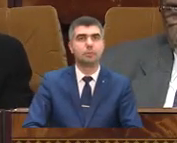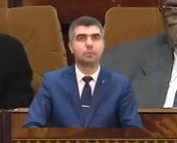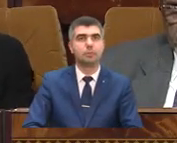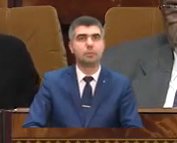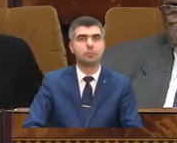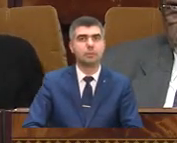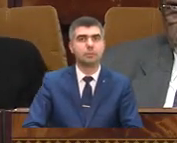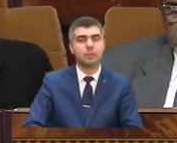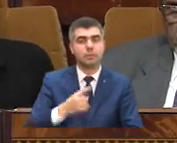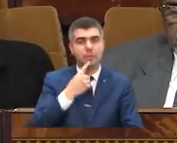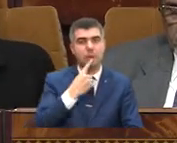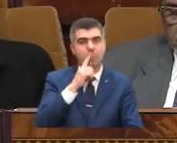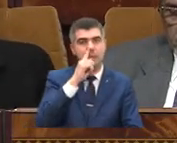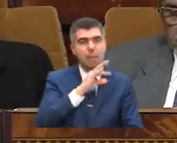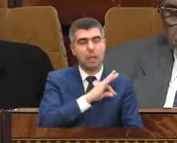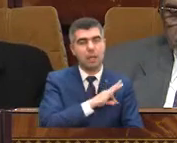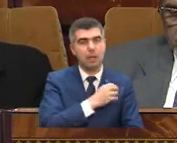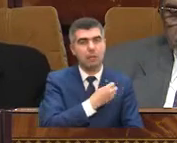بسم الله الرحمن الرحيم.